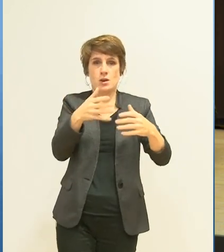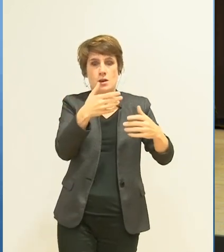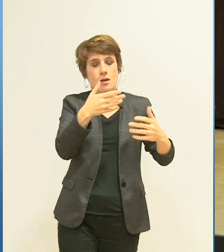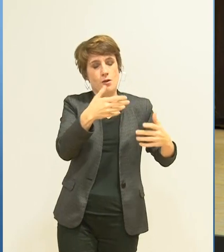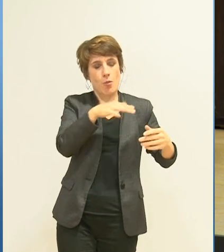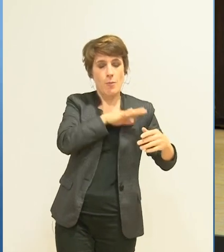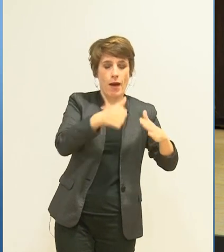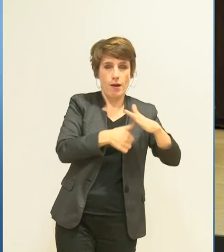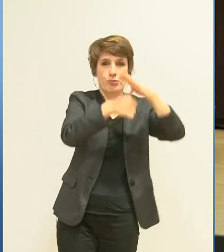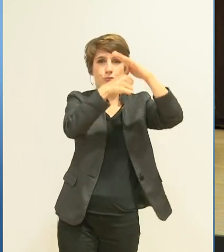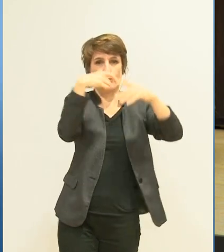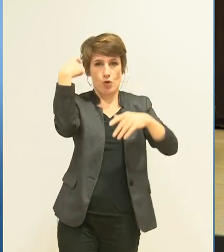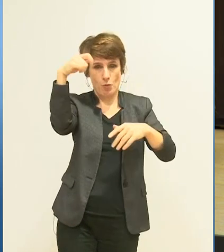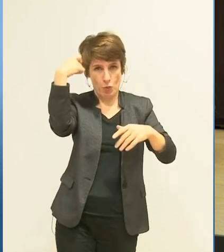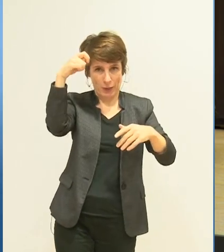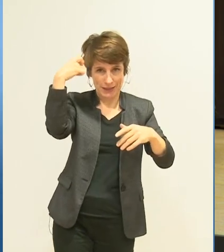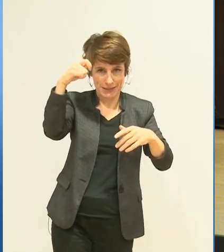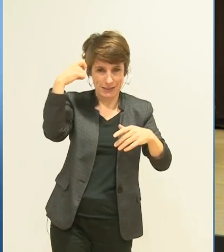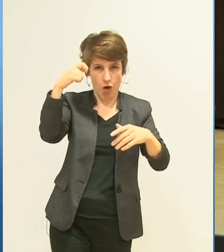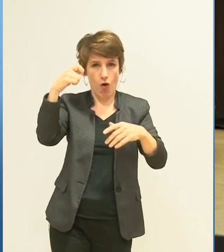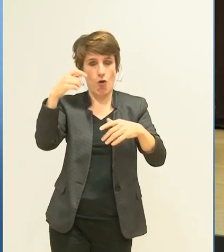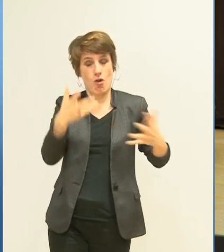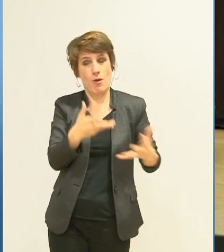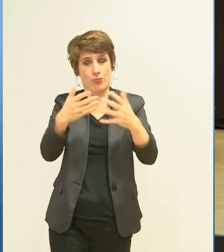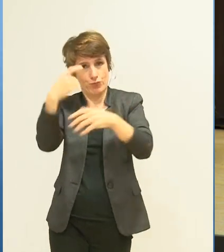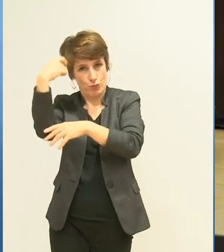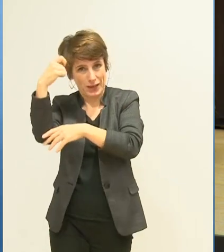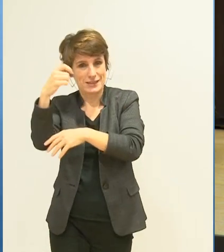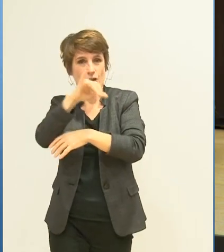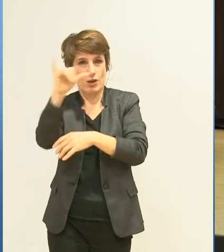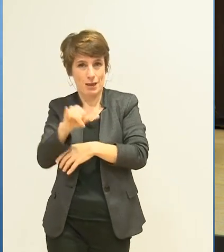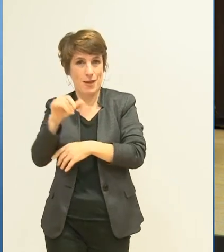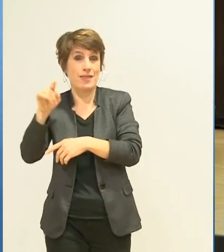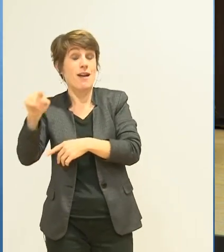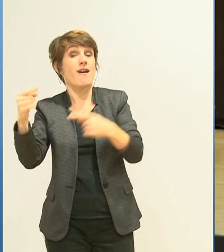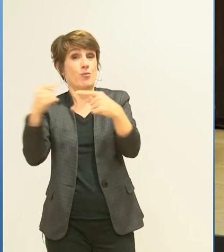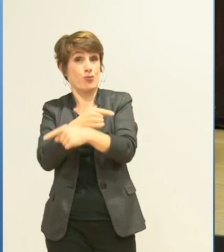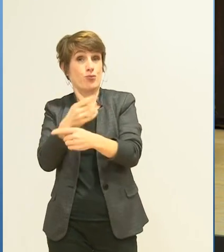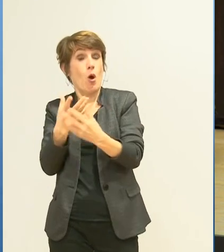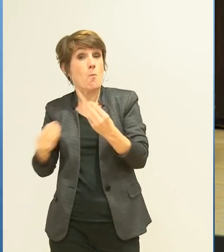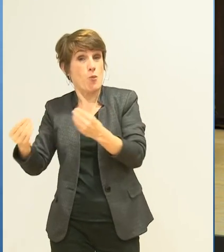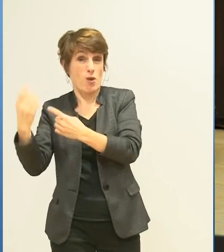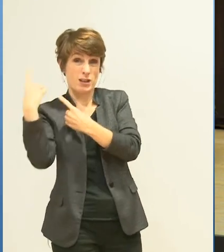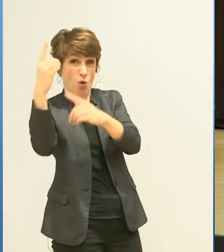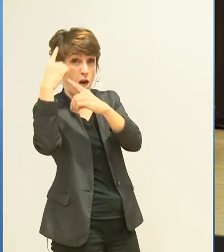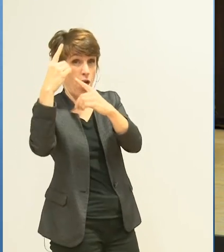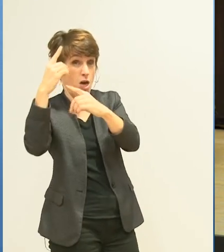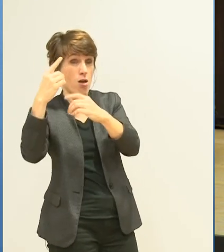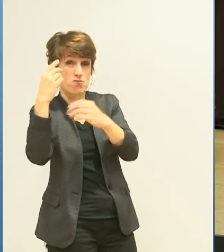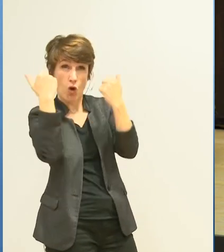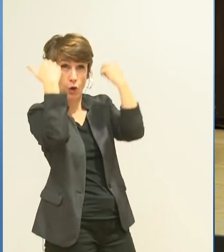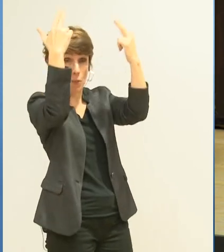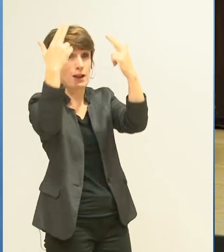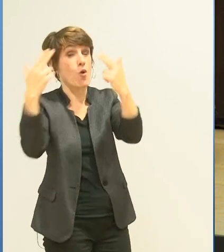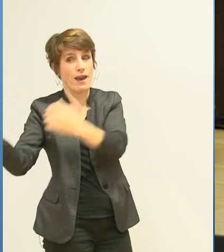qui s'opposent à la rébellion houthiste plutôt soutenu par l'iran ces deux partis se montrent peu respectueuse des vies des civils et